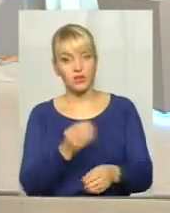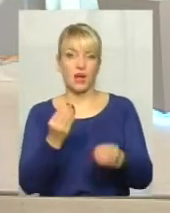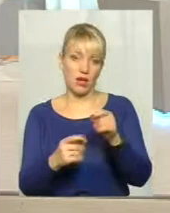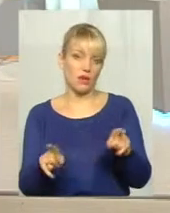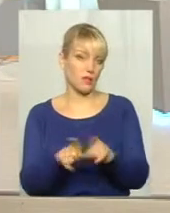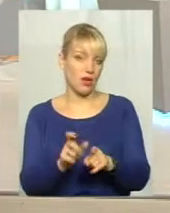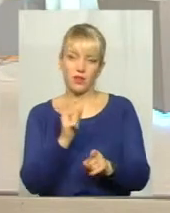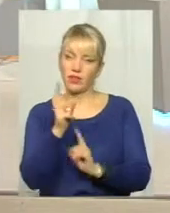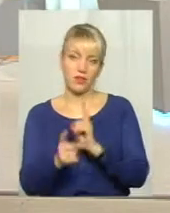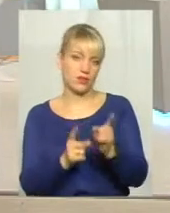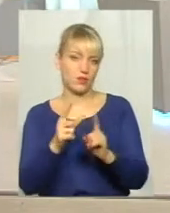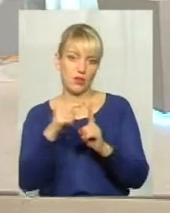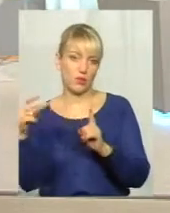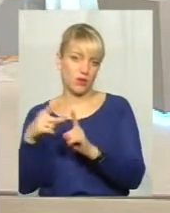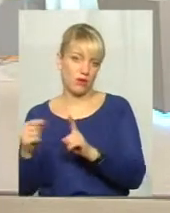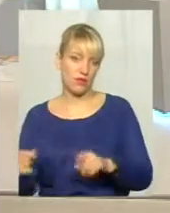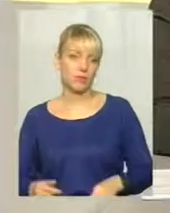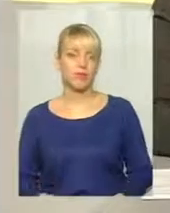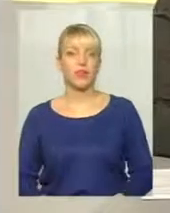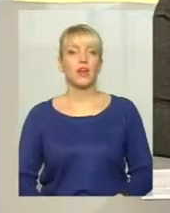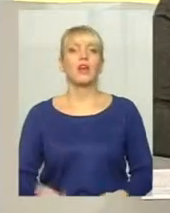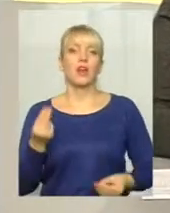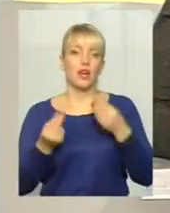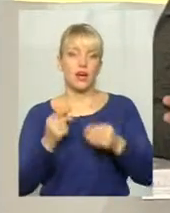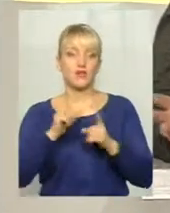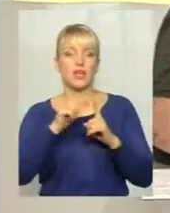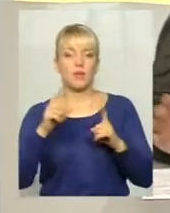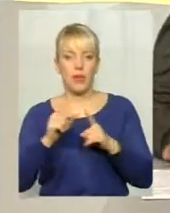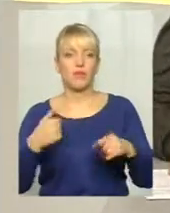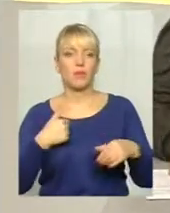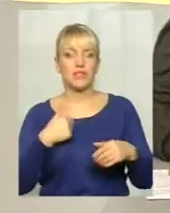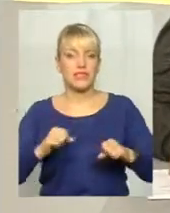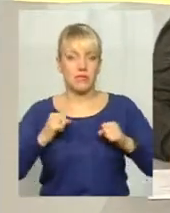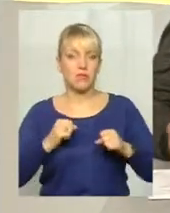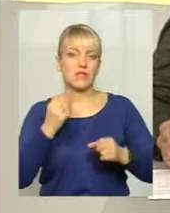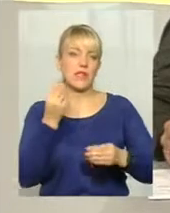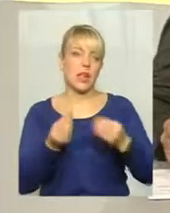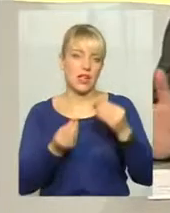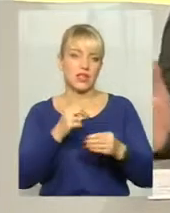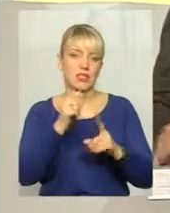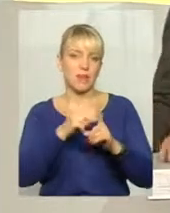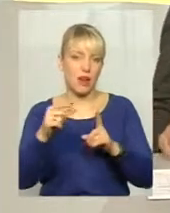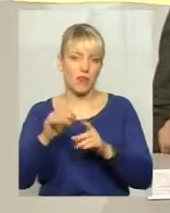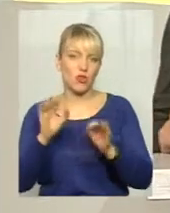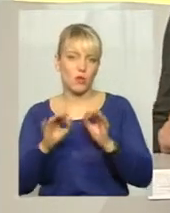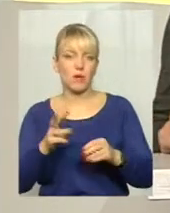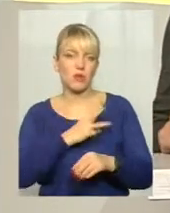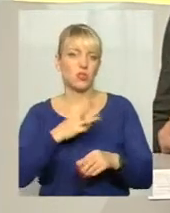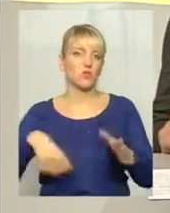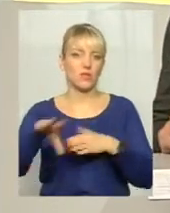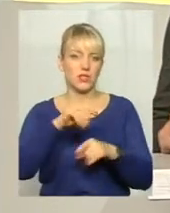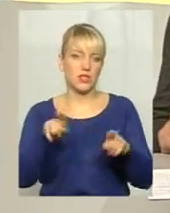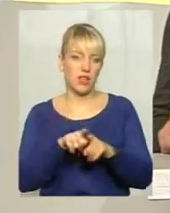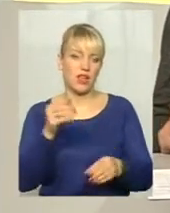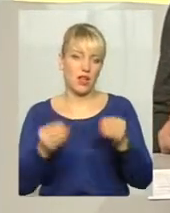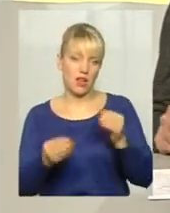не змінюємо. Що ж, граємо за правилами, принаймні ми граємо за цими правилами нормальними і бажаємо, щоб всі так грали